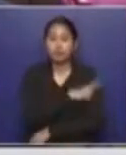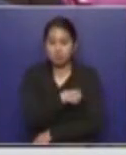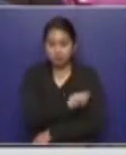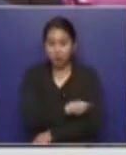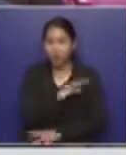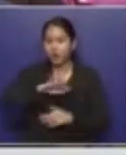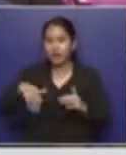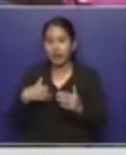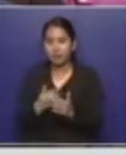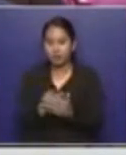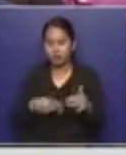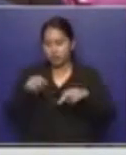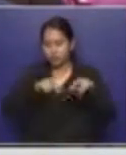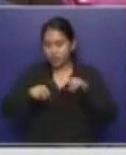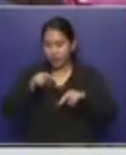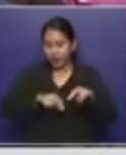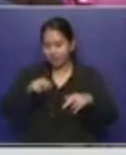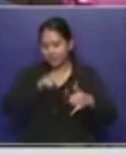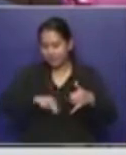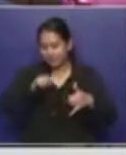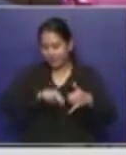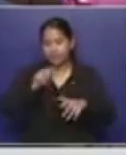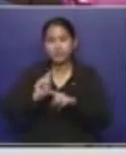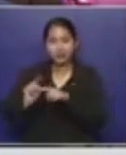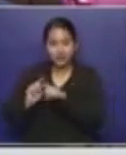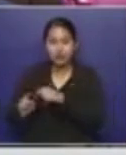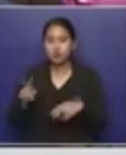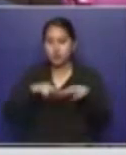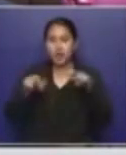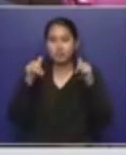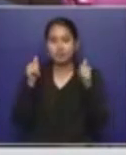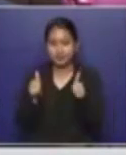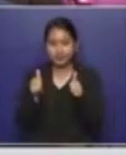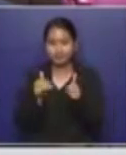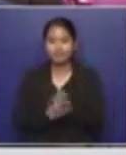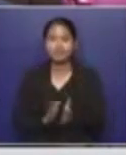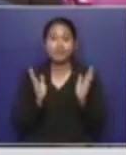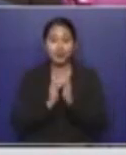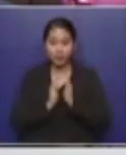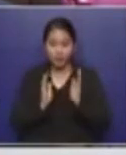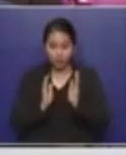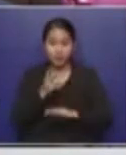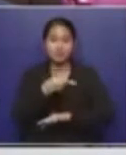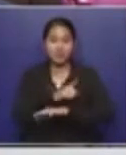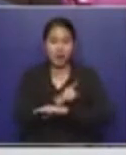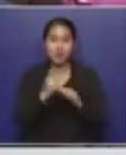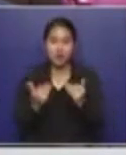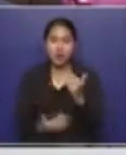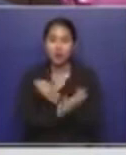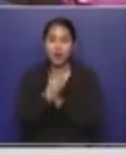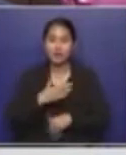นนะครับที่เฝ้าระวังรักษาพี่น้องของเราได้เป็นอย่างดีนะครับขอบคุณท่านประธานที่ผมได้มีโอกาสได้พูดตร